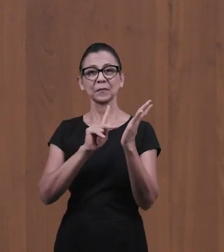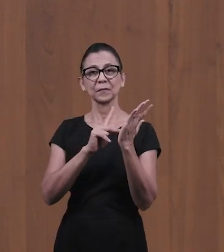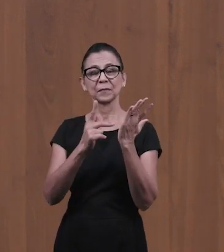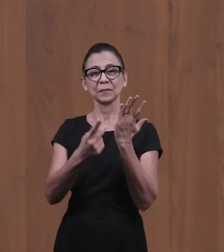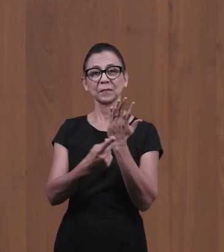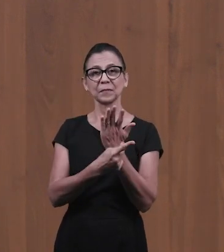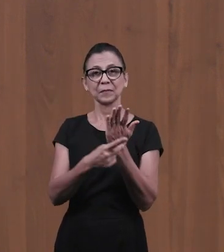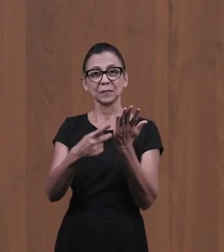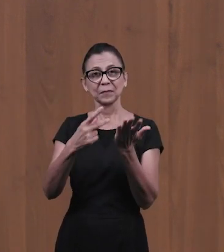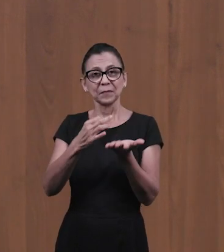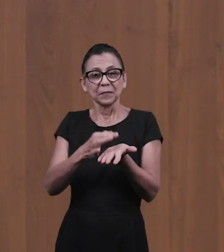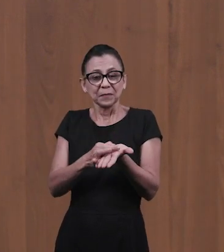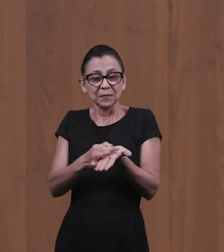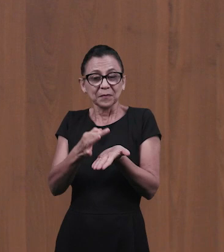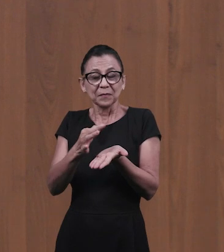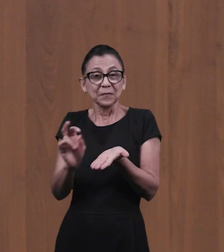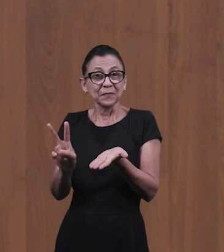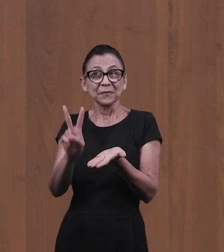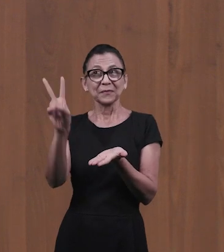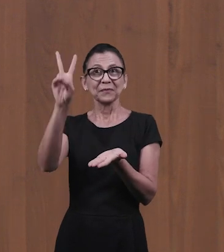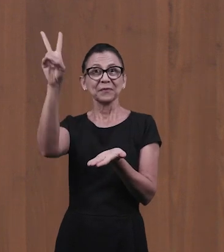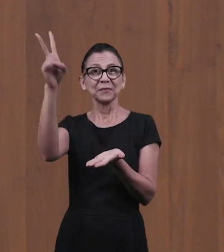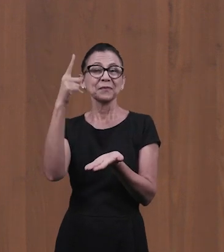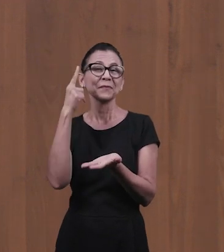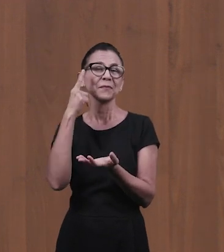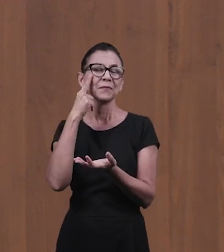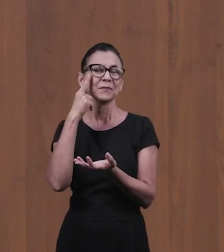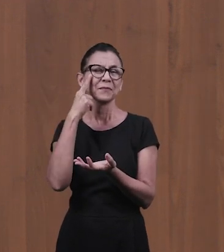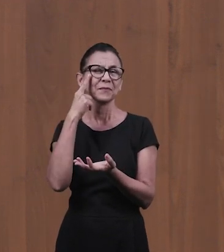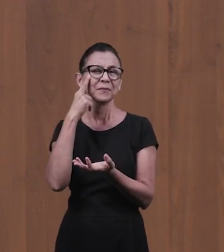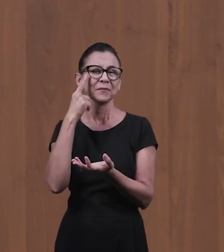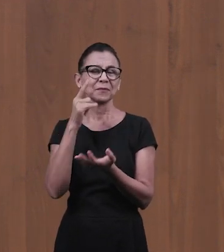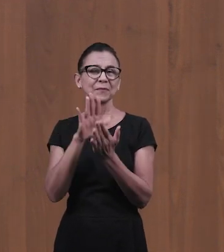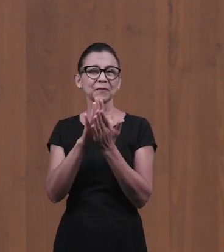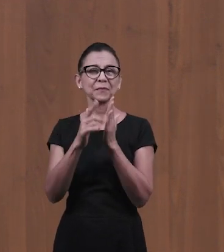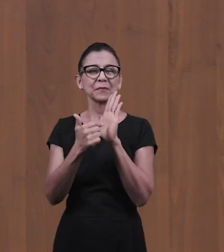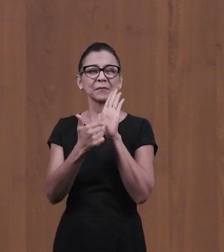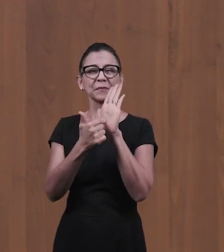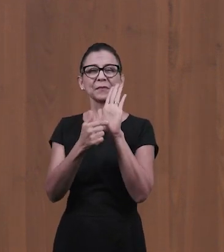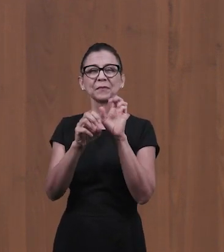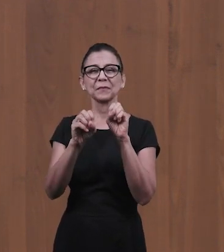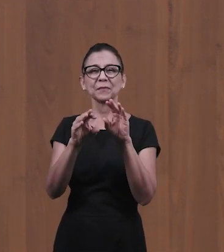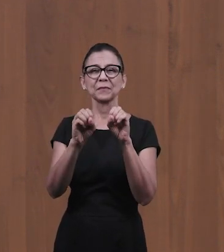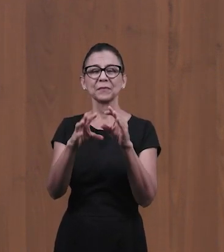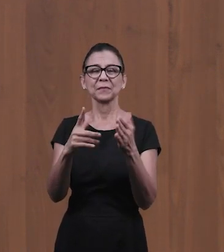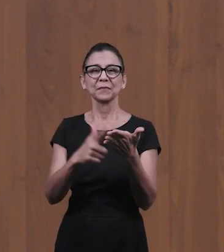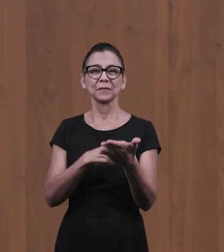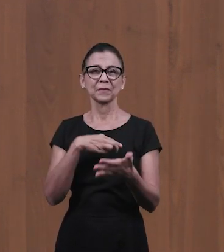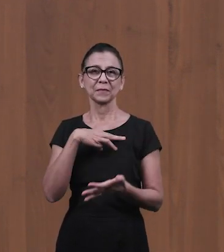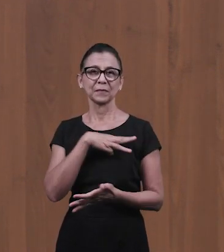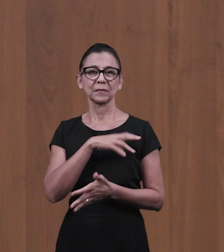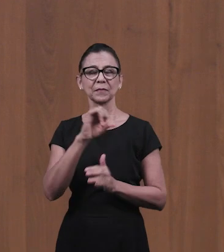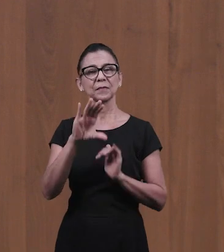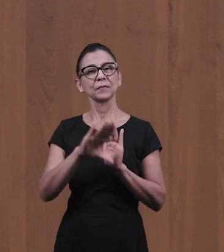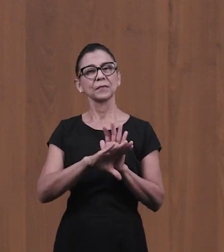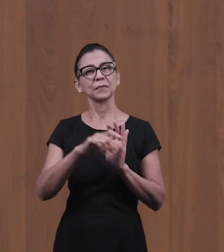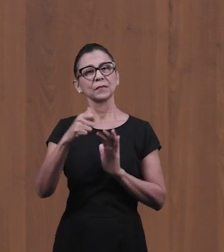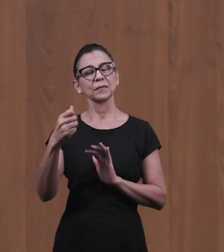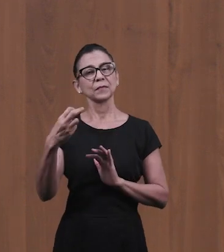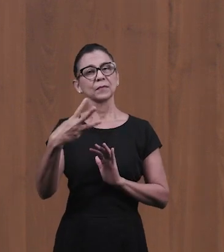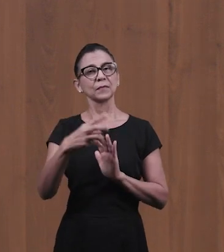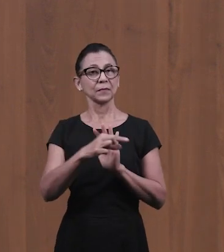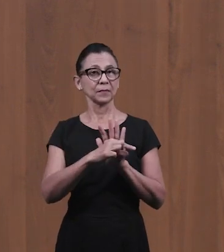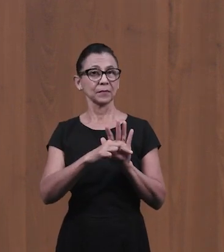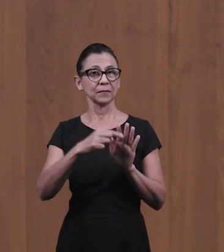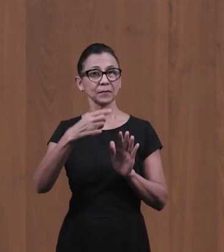la perle de grand prix. Donc nous allons lire ce qui dit la parole de Dieu dans le livre de Matthieu, chapitre